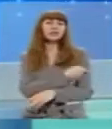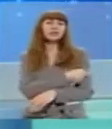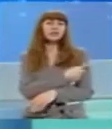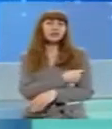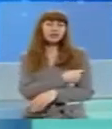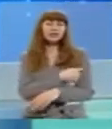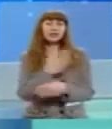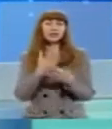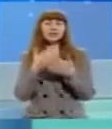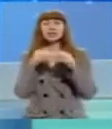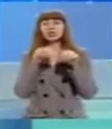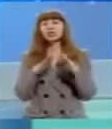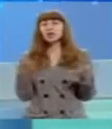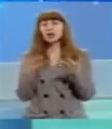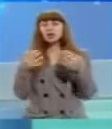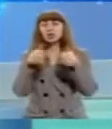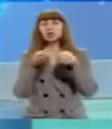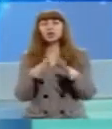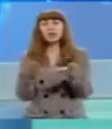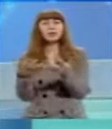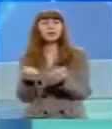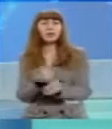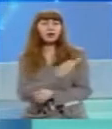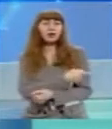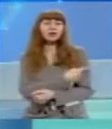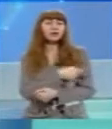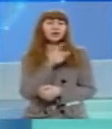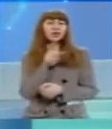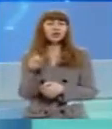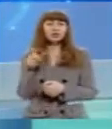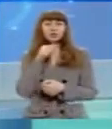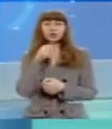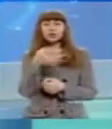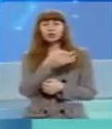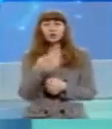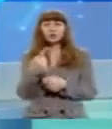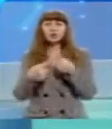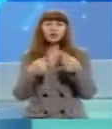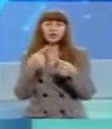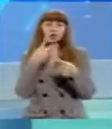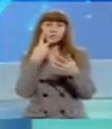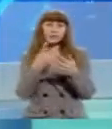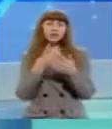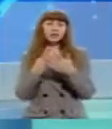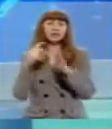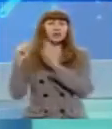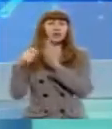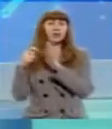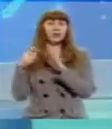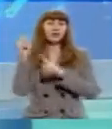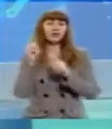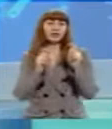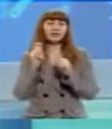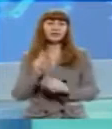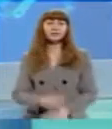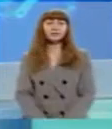мамандар. Денсаулық сақтау саласы өз кезегінде барлық тиісті шараларды атқаруда. Бұл туралы өңірлік коммуникациялар қызметінде өткен брифингте